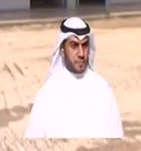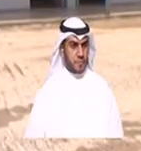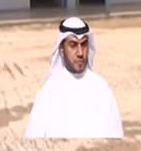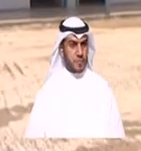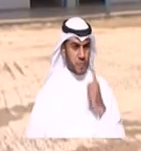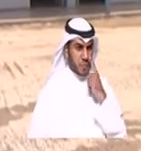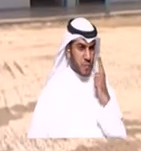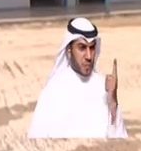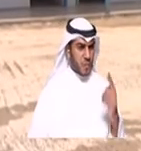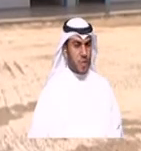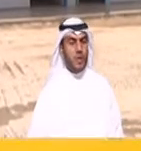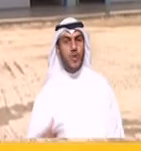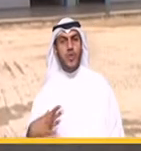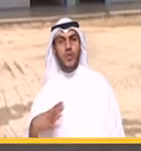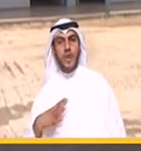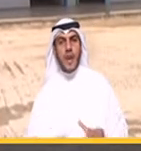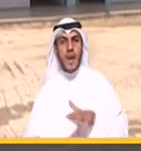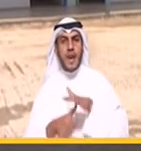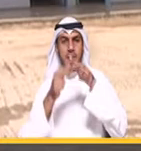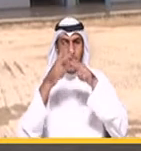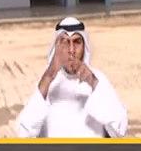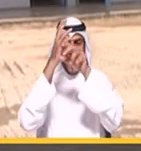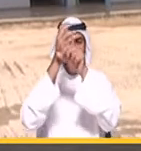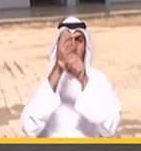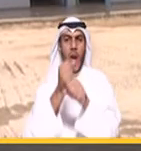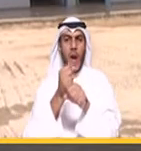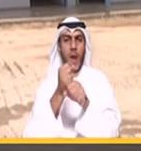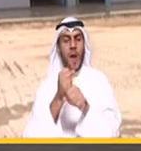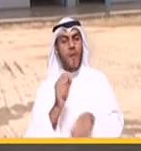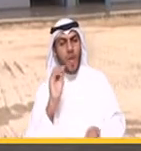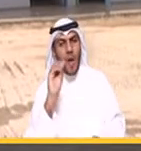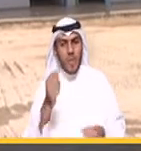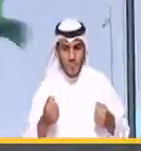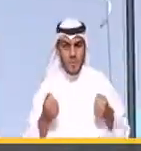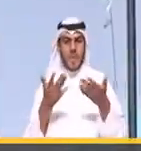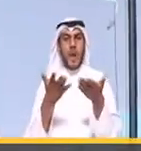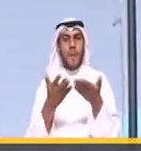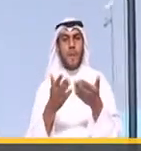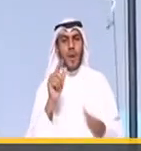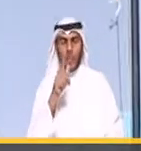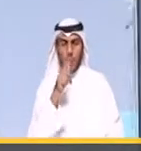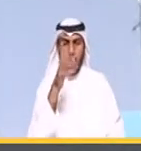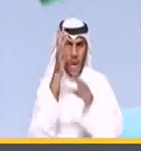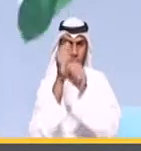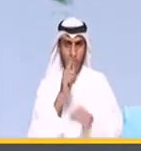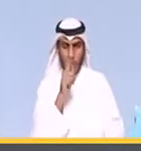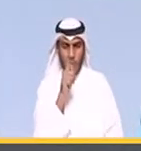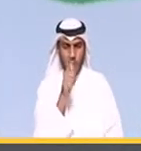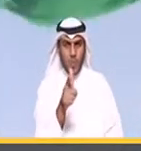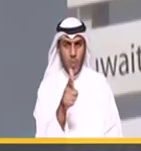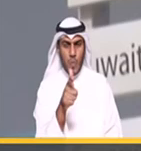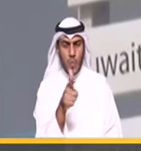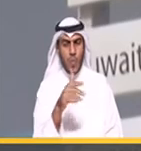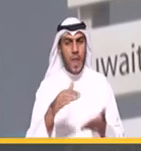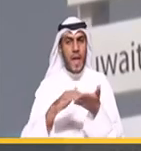صاحب السمو الشيخ صباح الاحمد الجابر الصباح امير دوله الكويت حفظه الله ورعاه جاءت قريه